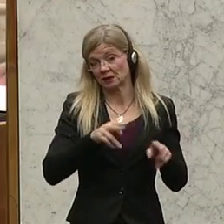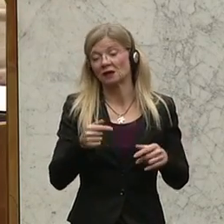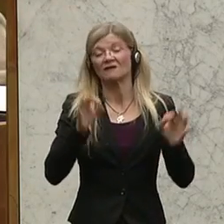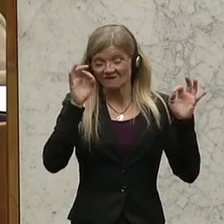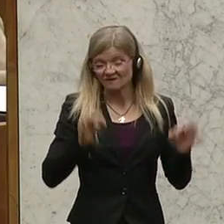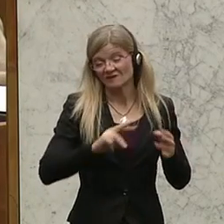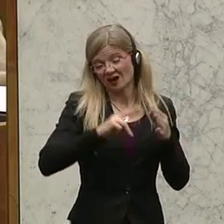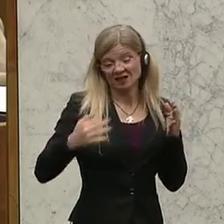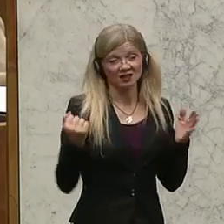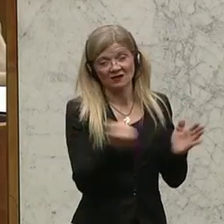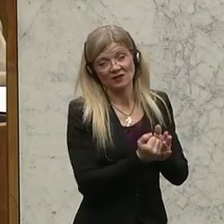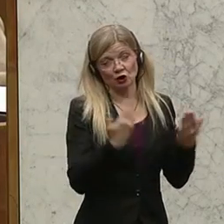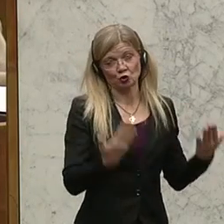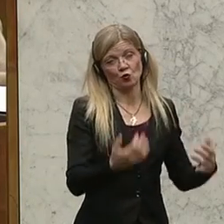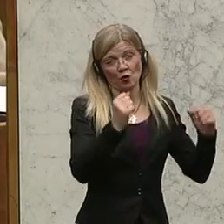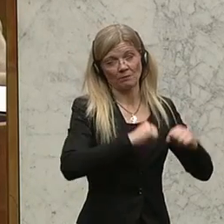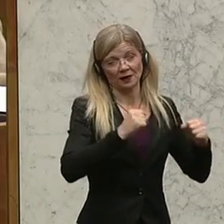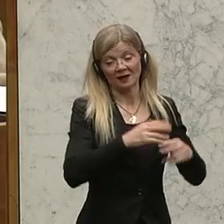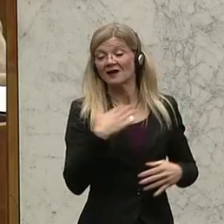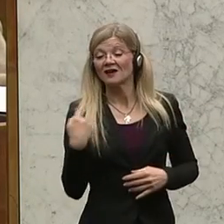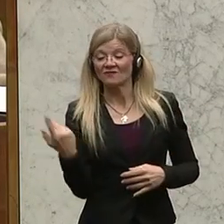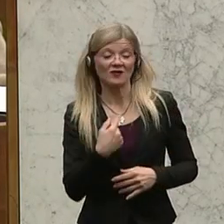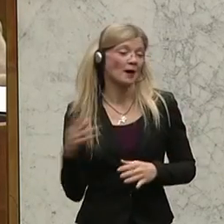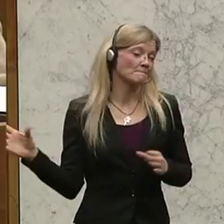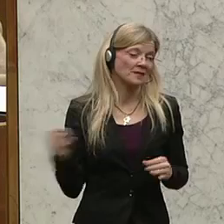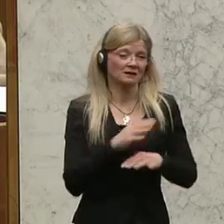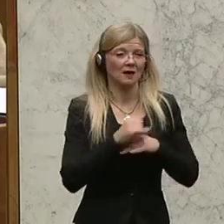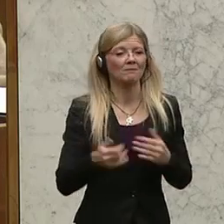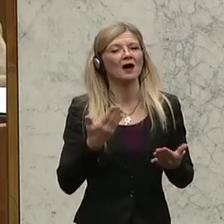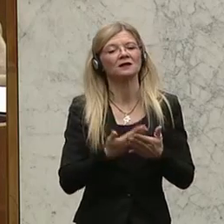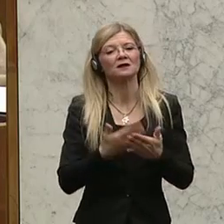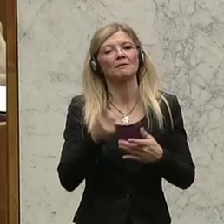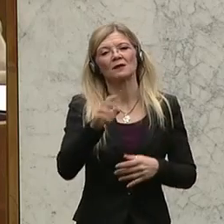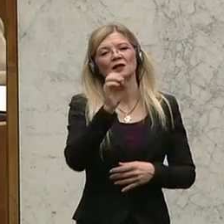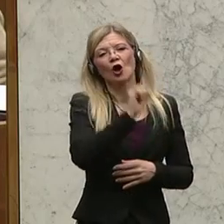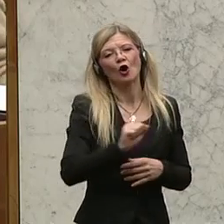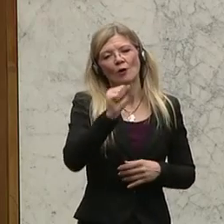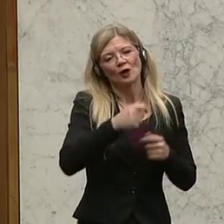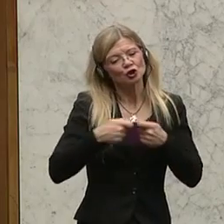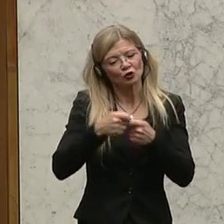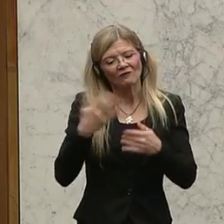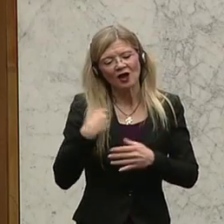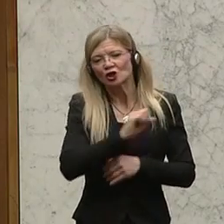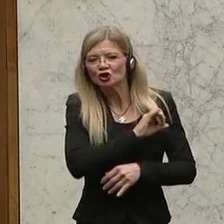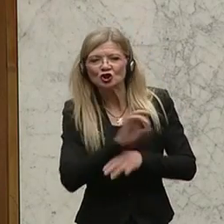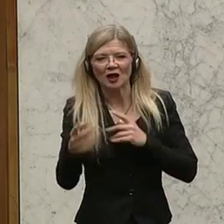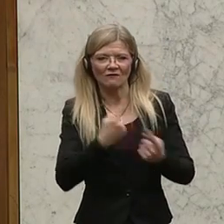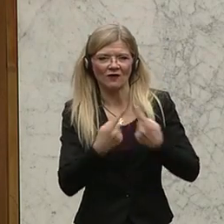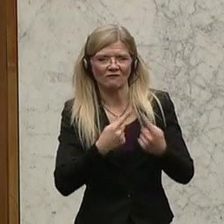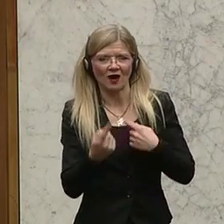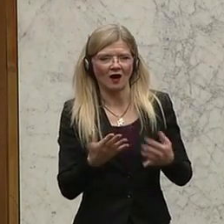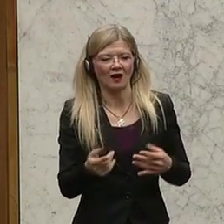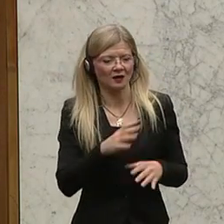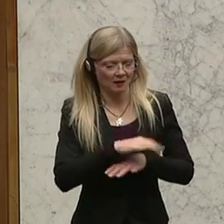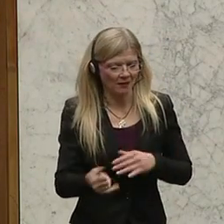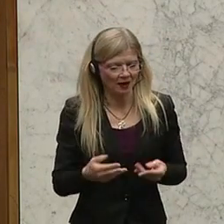Wir haben mit dazu beigetragen, dass die Europäische Union ein Schnellverfahren verabschiedet hat und somit vorne mit dabei war, damit